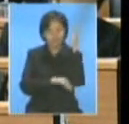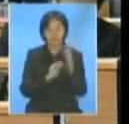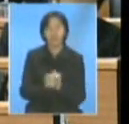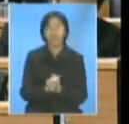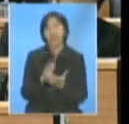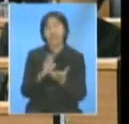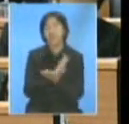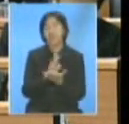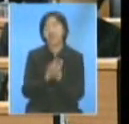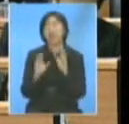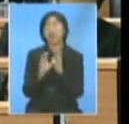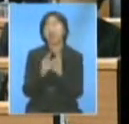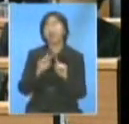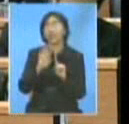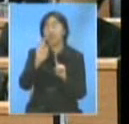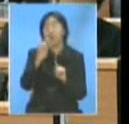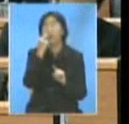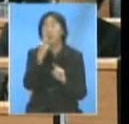9ครับ